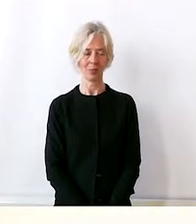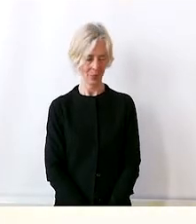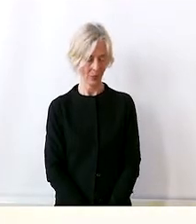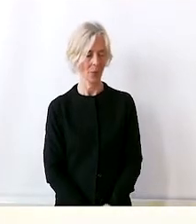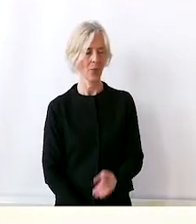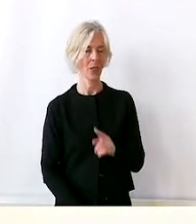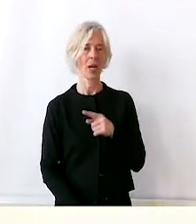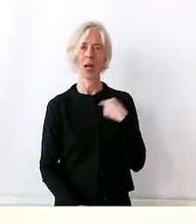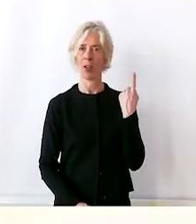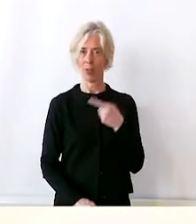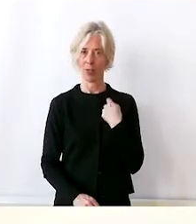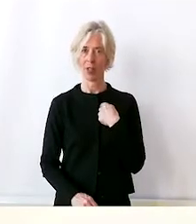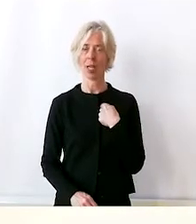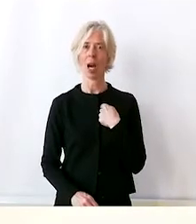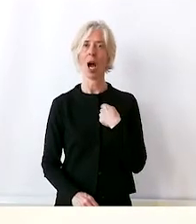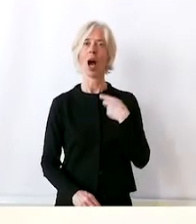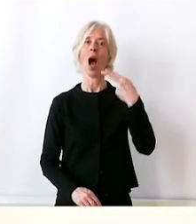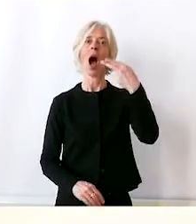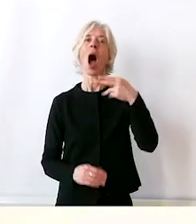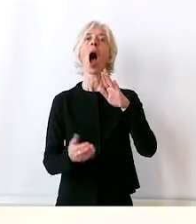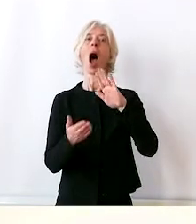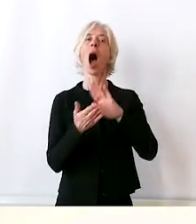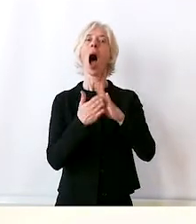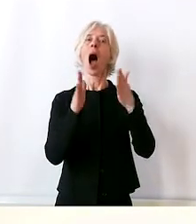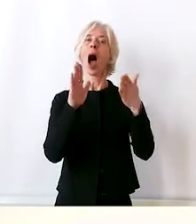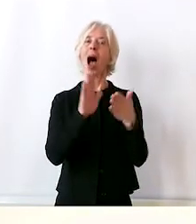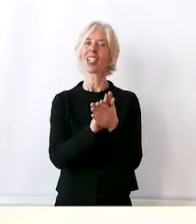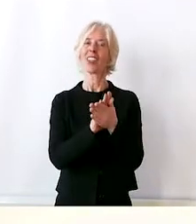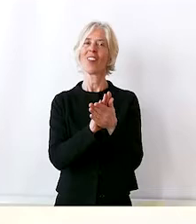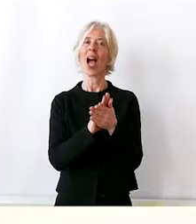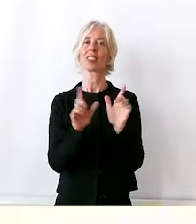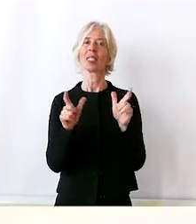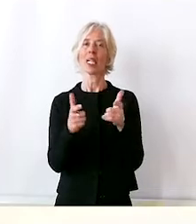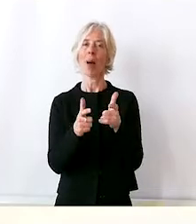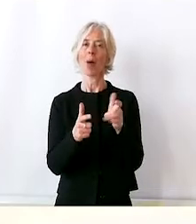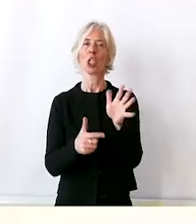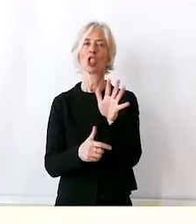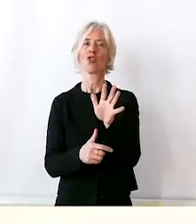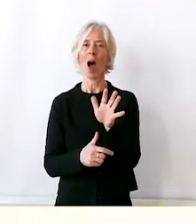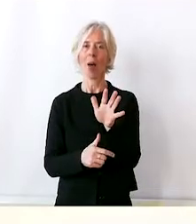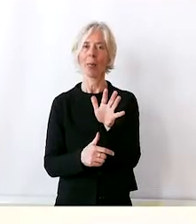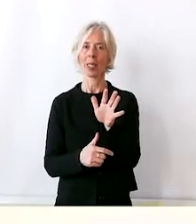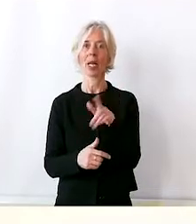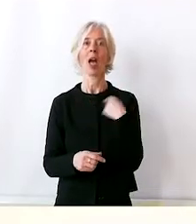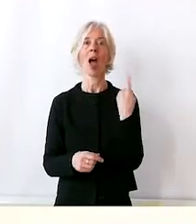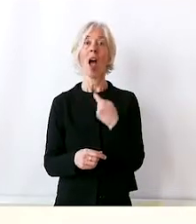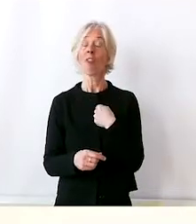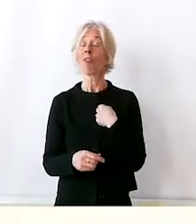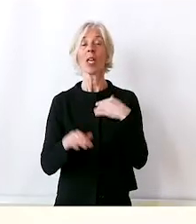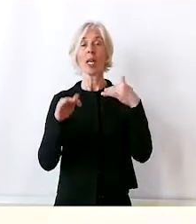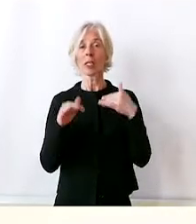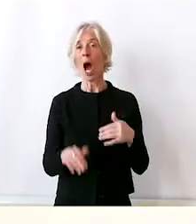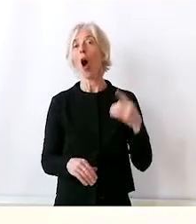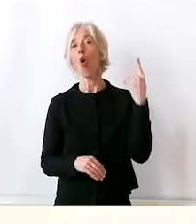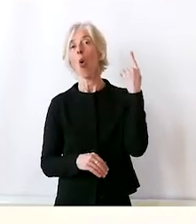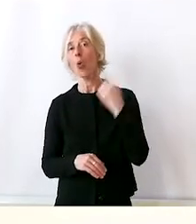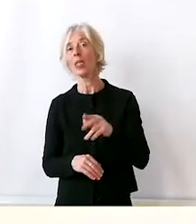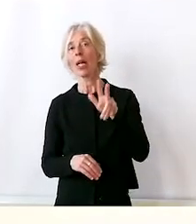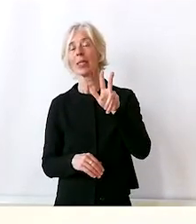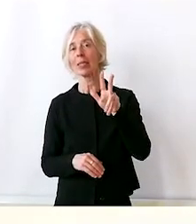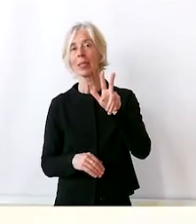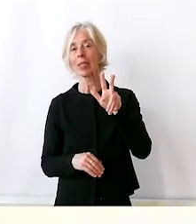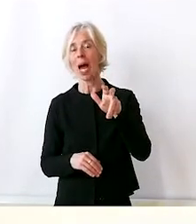die Handwerkskammer Schwaben. Wir vertreten über 30.000 Betriebe mit 144.000 Beschäftigten und